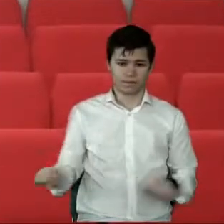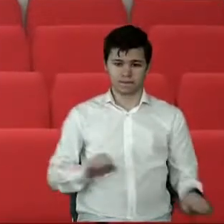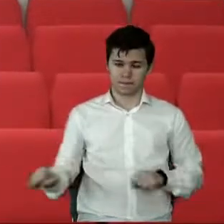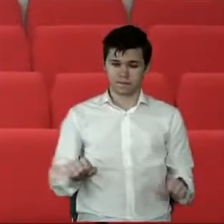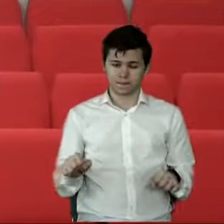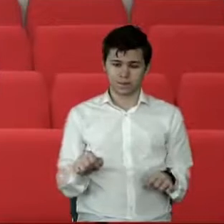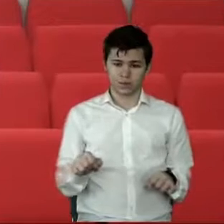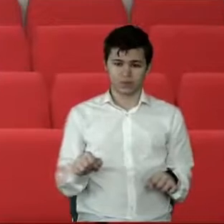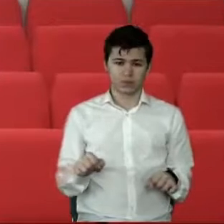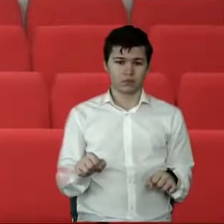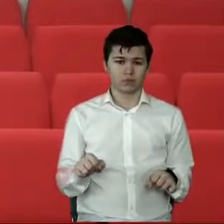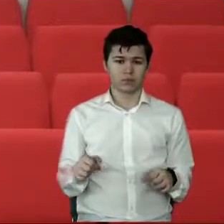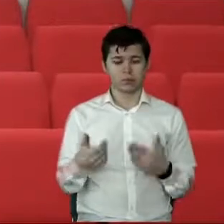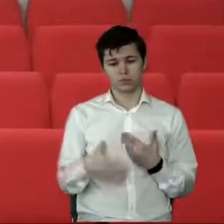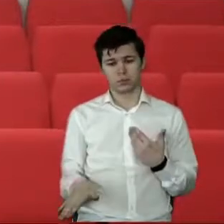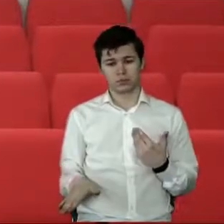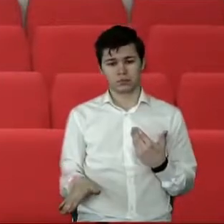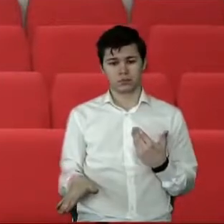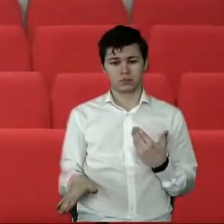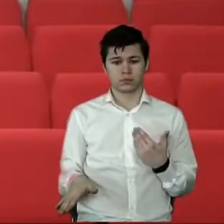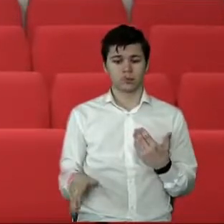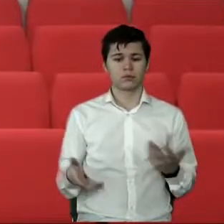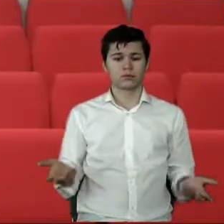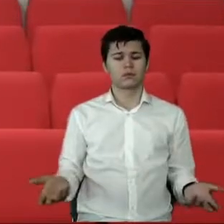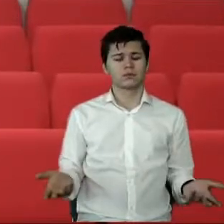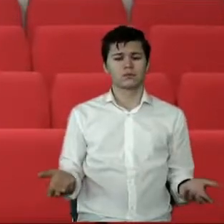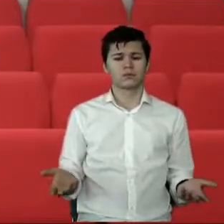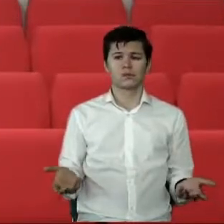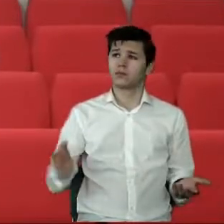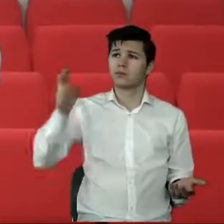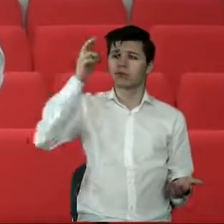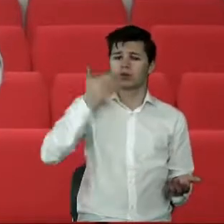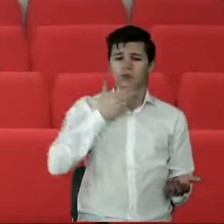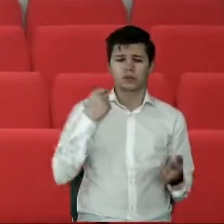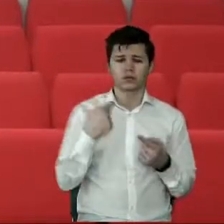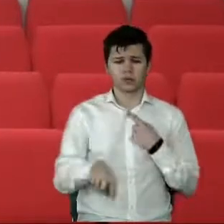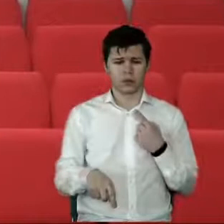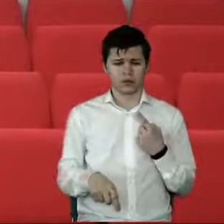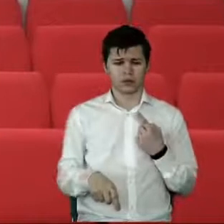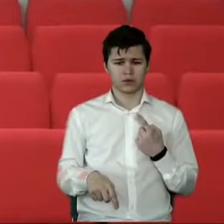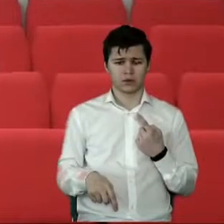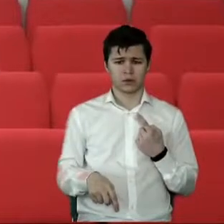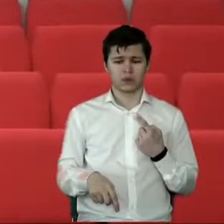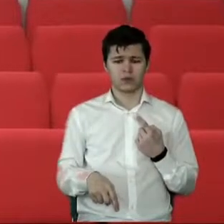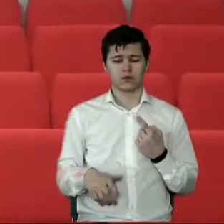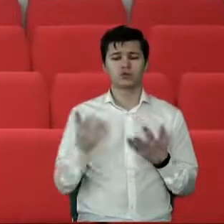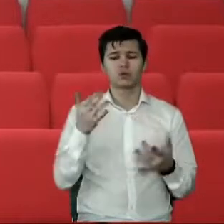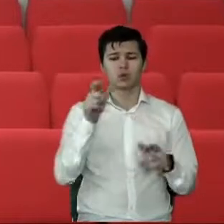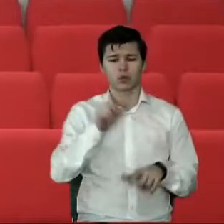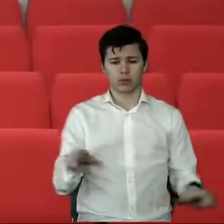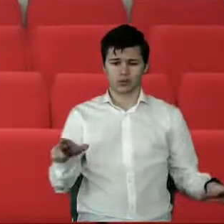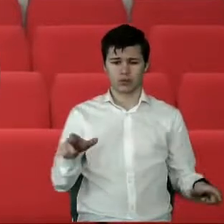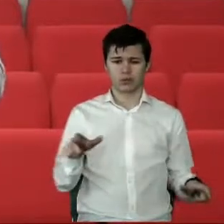Два человека, либо 20, 40, 30 человек. Для Господа нету значения. Но есть значение для